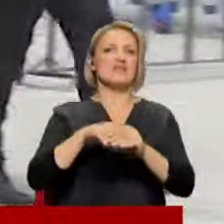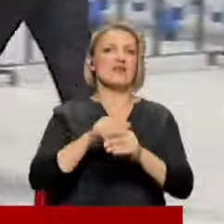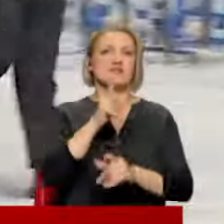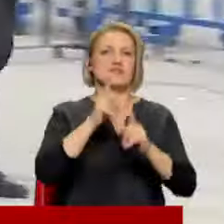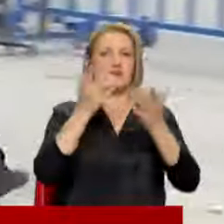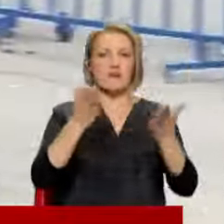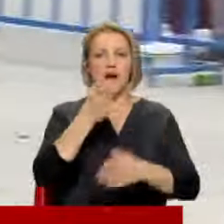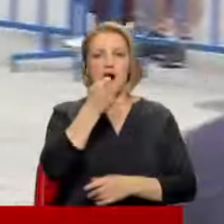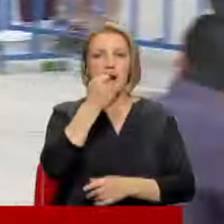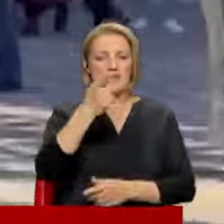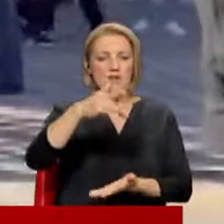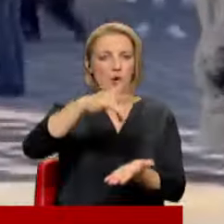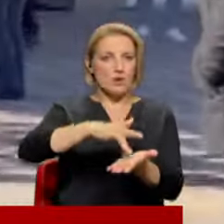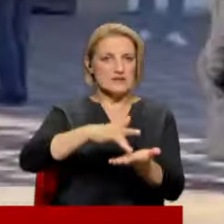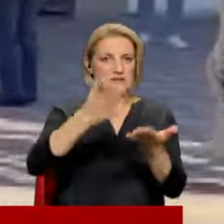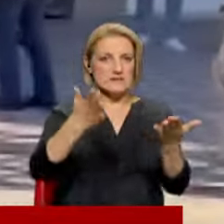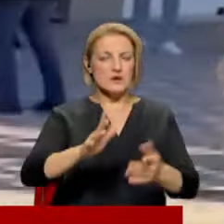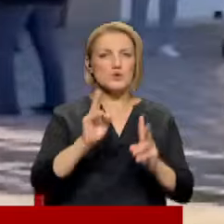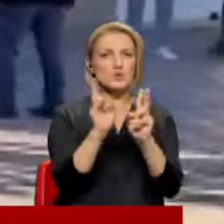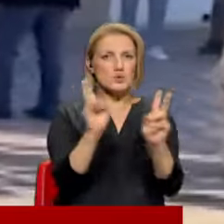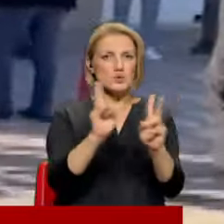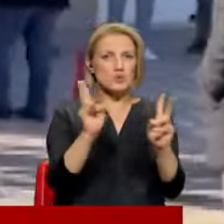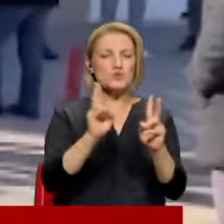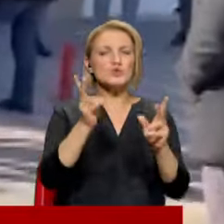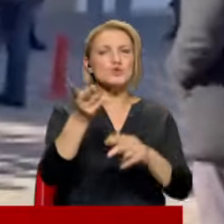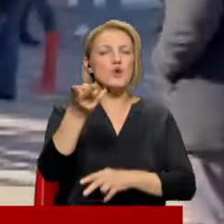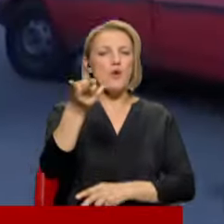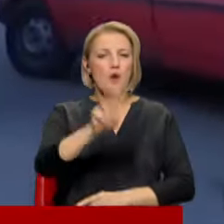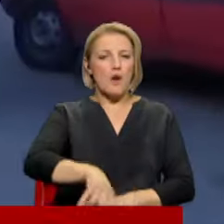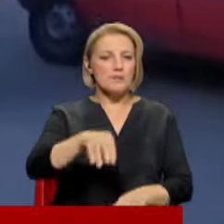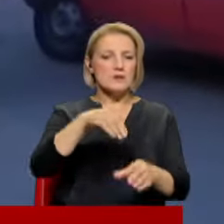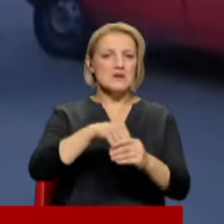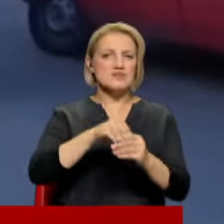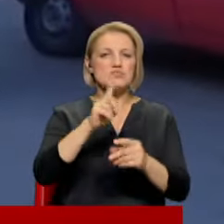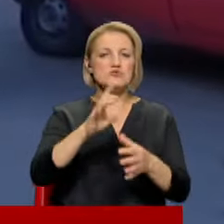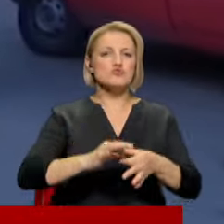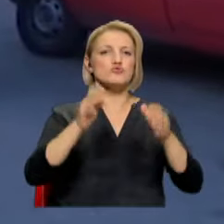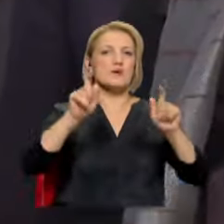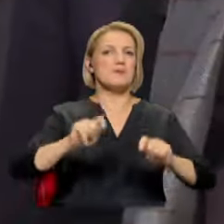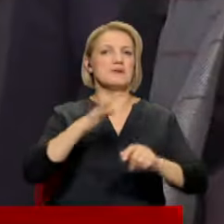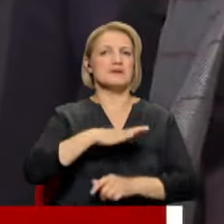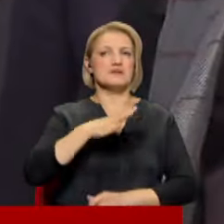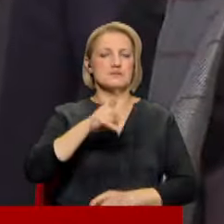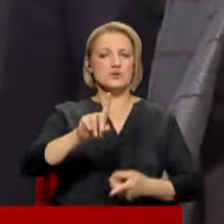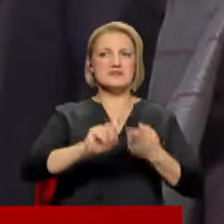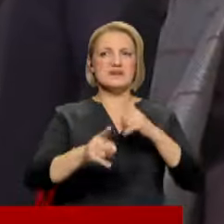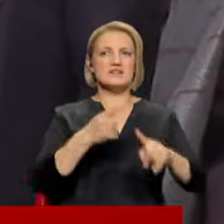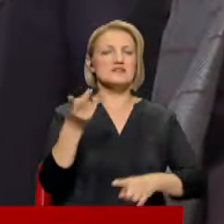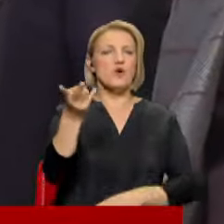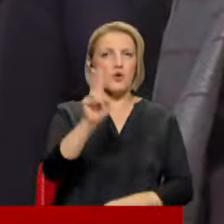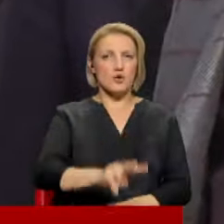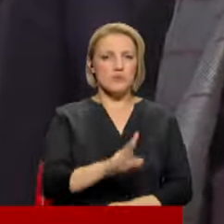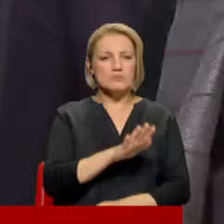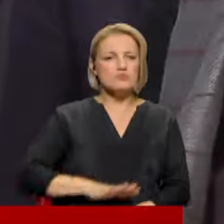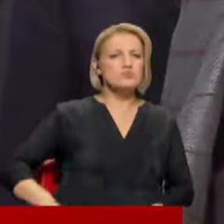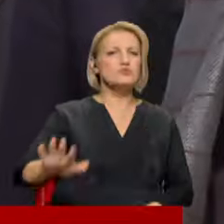seslendi. Ankara'nın ortasında gündüz vakti işlenen cinayet için adım atılmasını istedi. Bu siyasi cinayetin